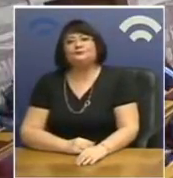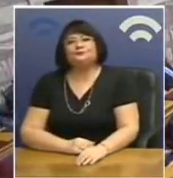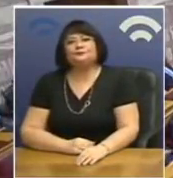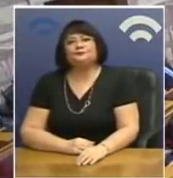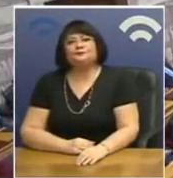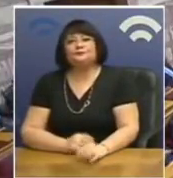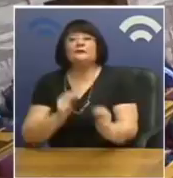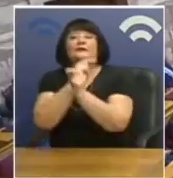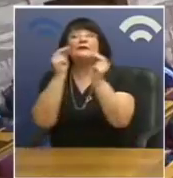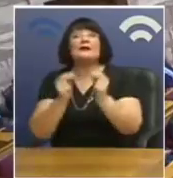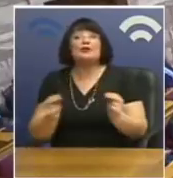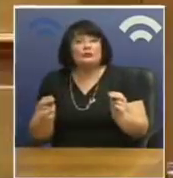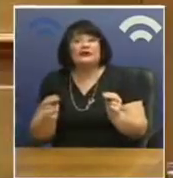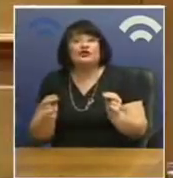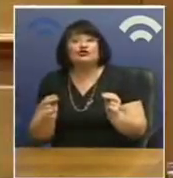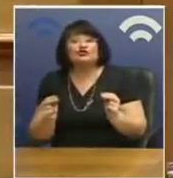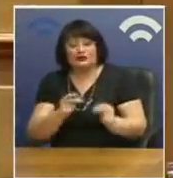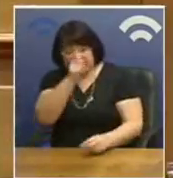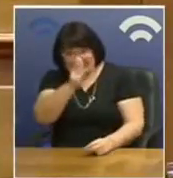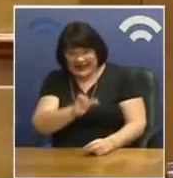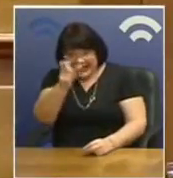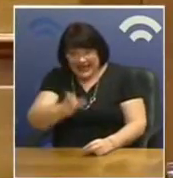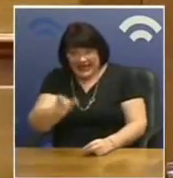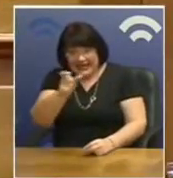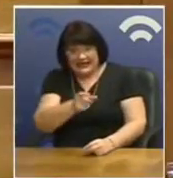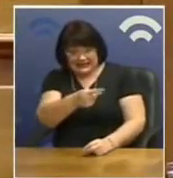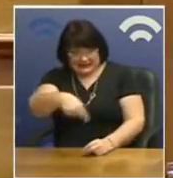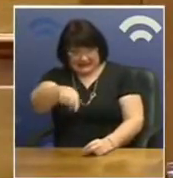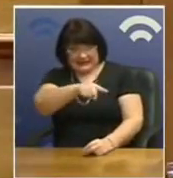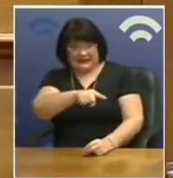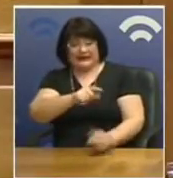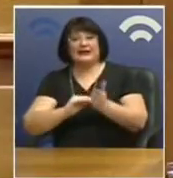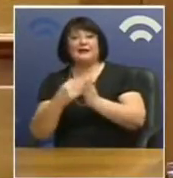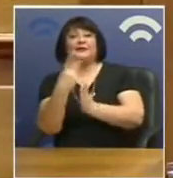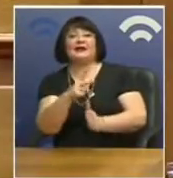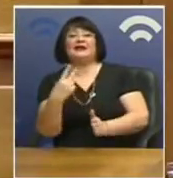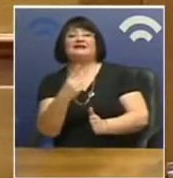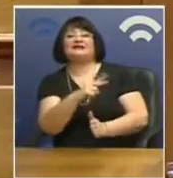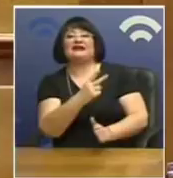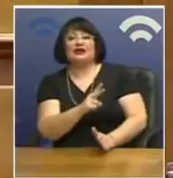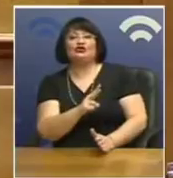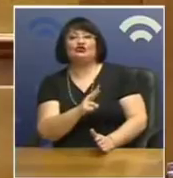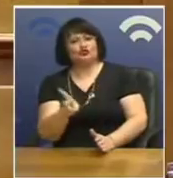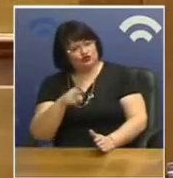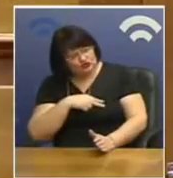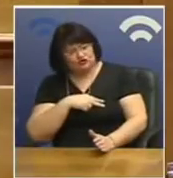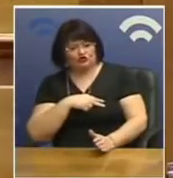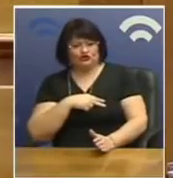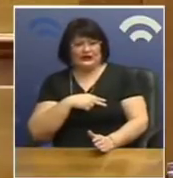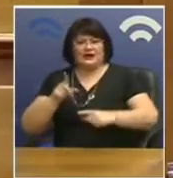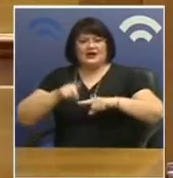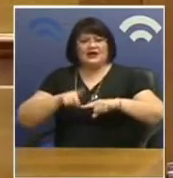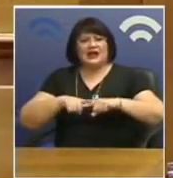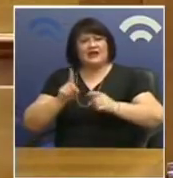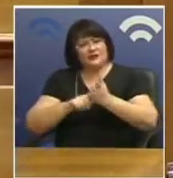Άρα λοιπόν, όταν εσείς οι ίδιοι και οι δικές σας υπηρεσίες, και σωστά κάνετε, διότι η χώρα πρέπει να έχει